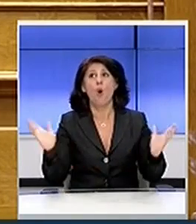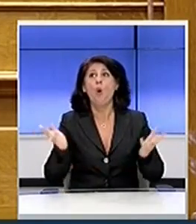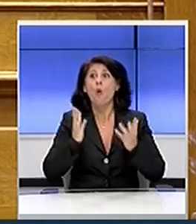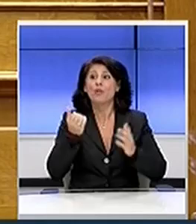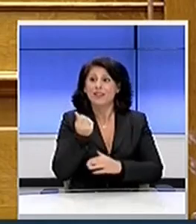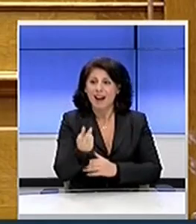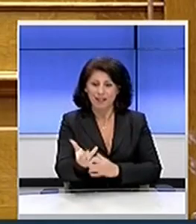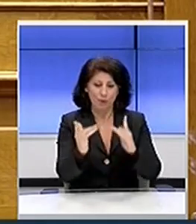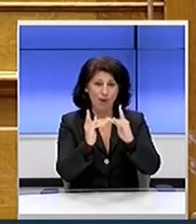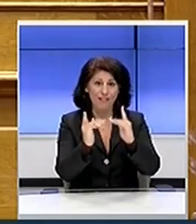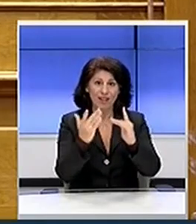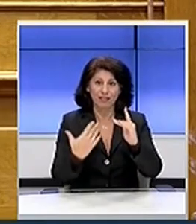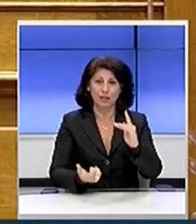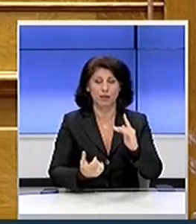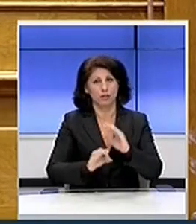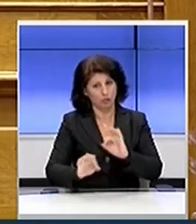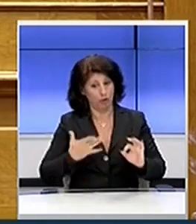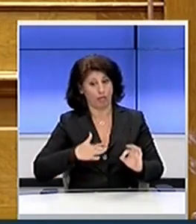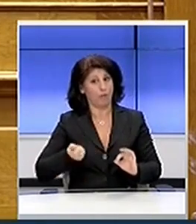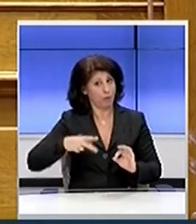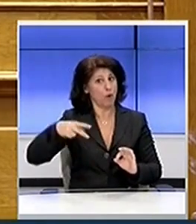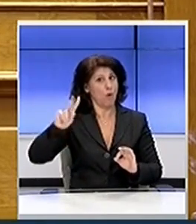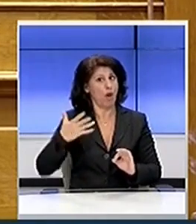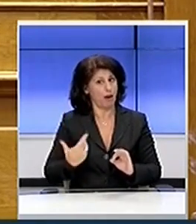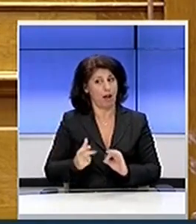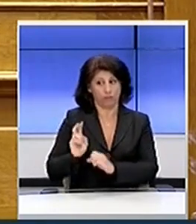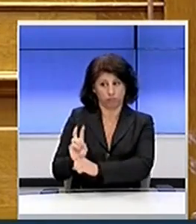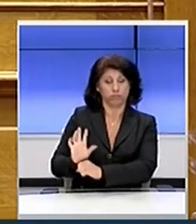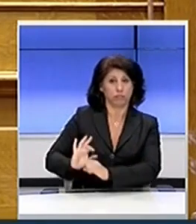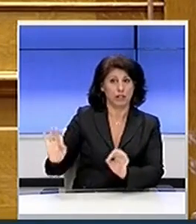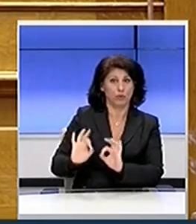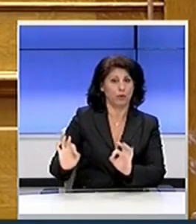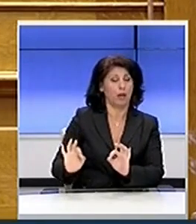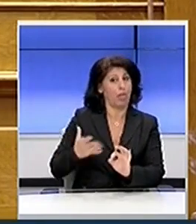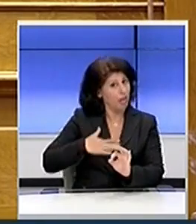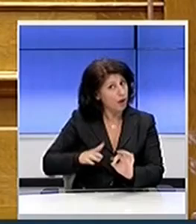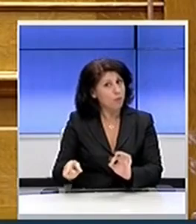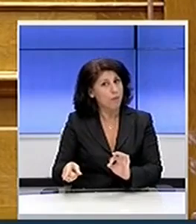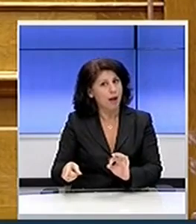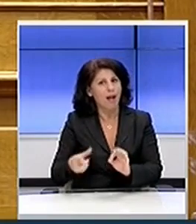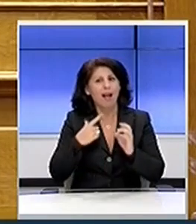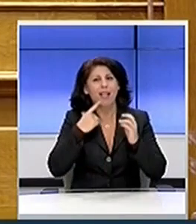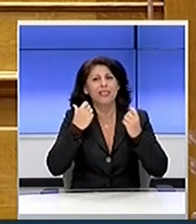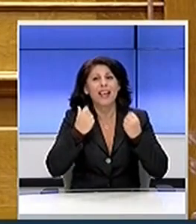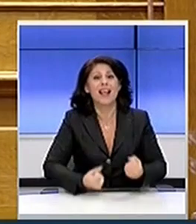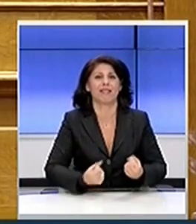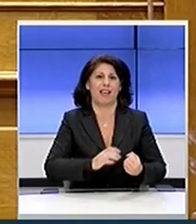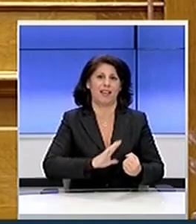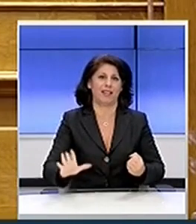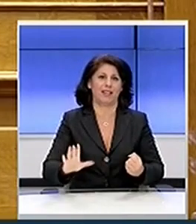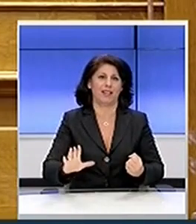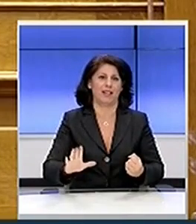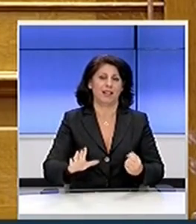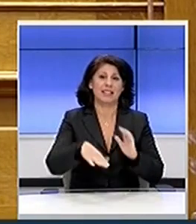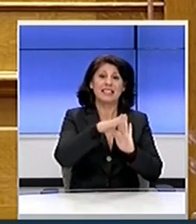και αν έχουμε, και προφανώς προτιμούμε να έχουμε περισσότερες παρά λιγότερες, δεν αντέχει ένα σύστημα